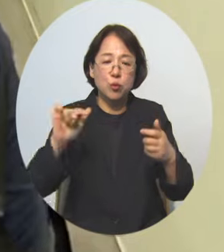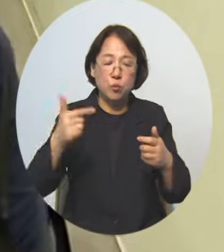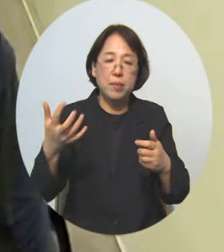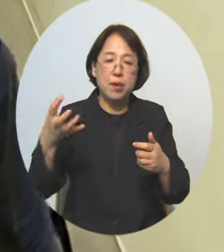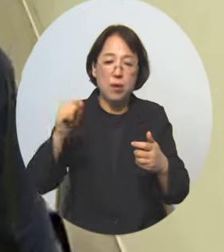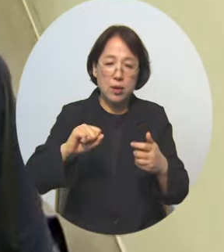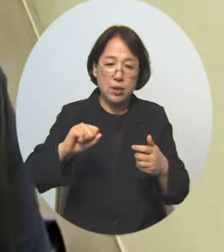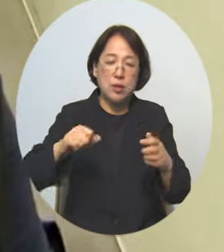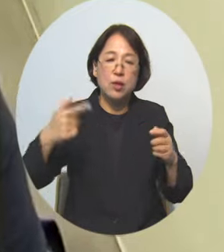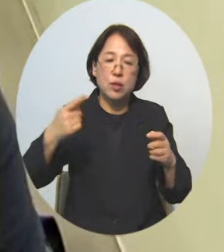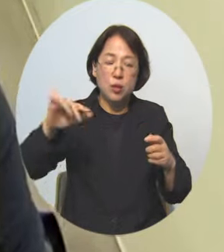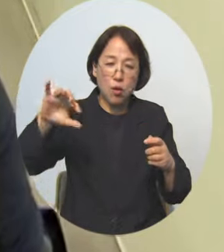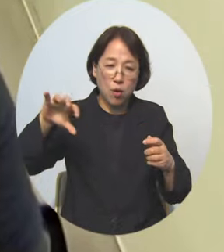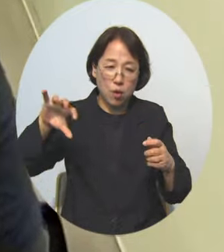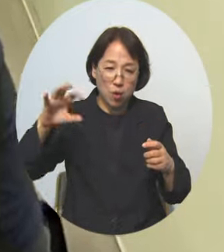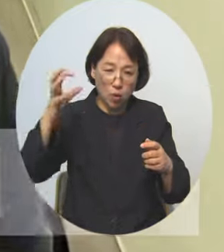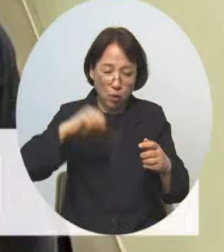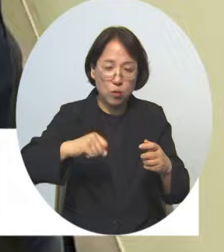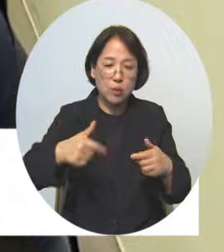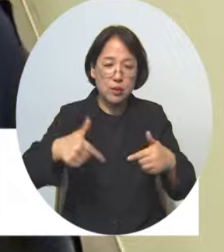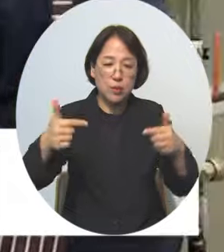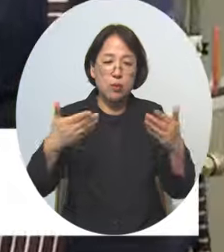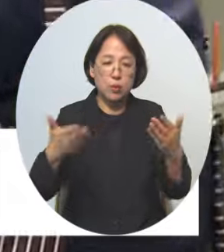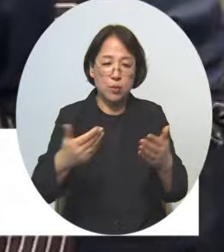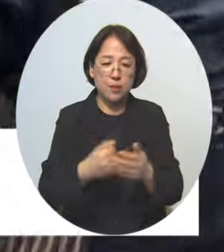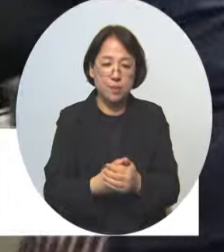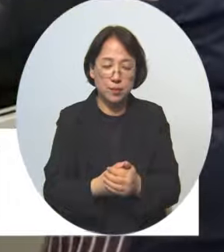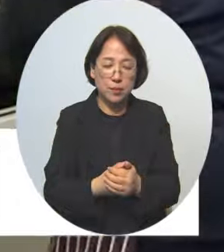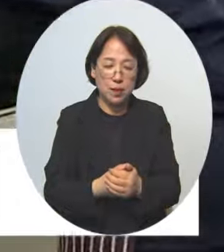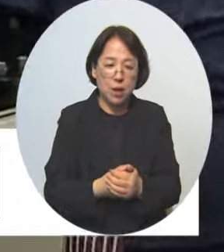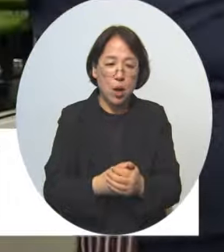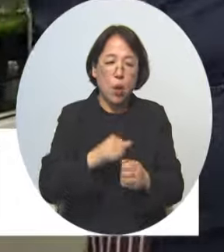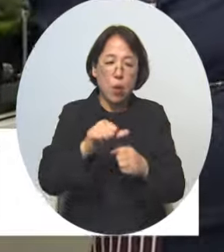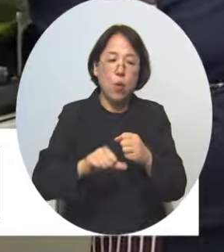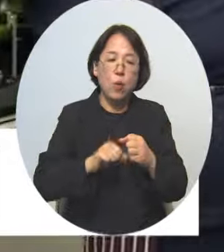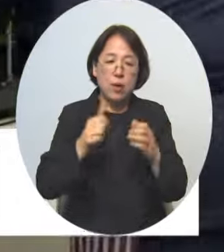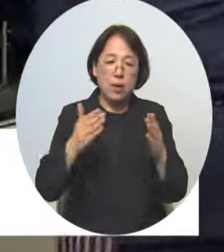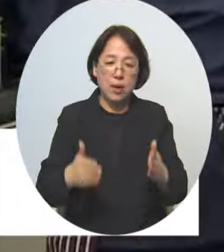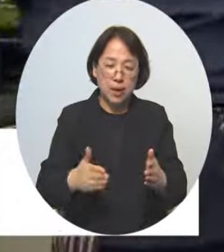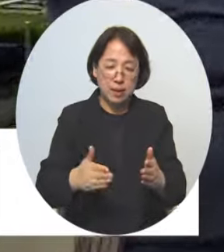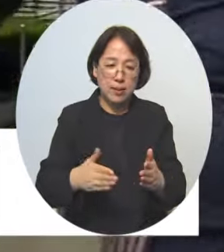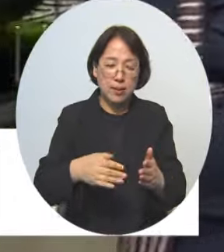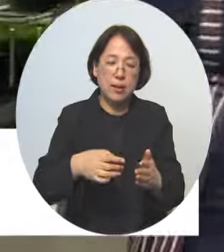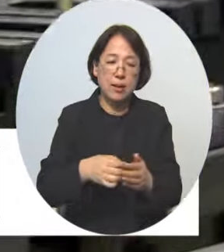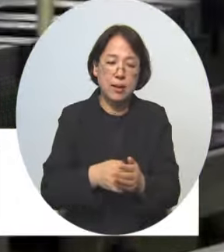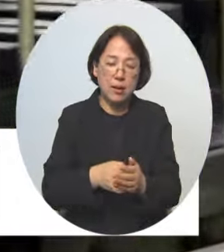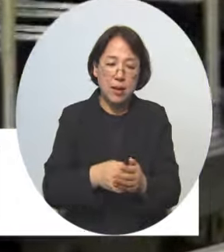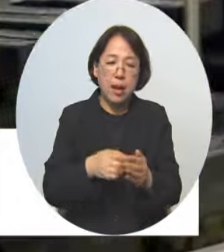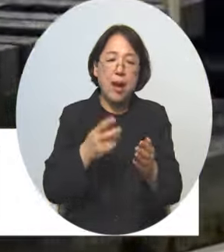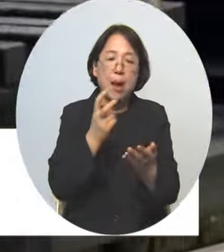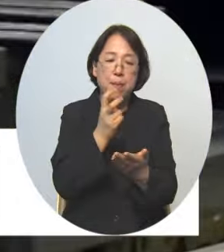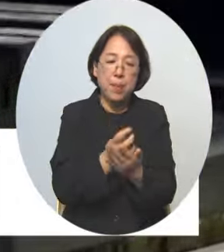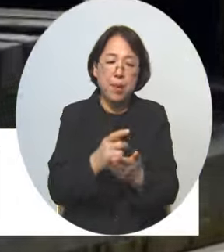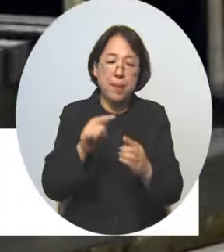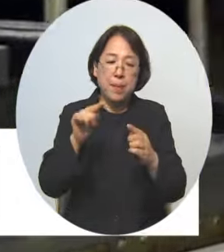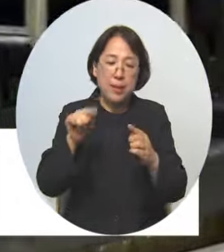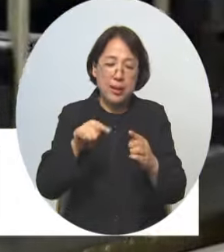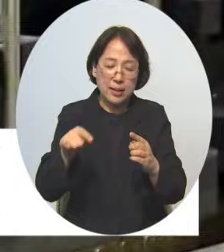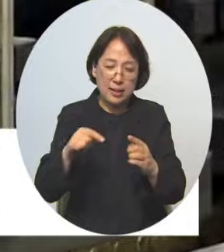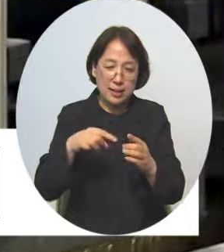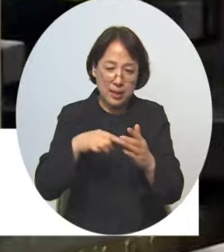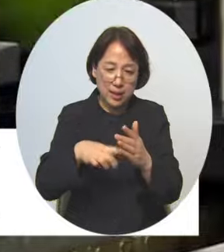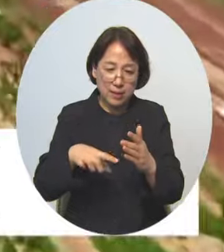기회발전특구에서 창업하거나 신설하는 사업장은 5년간 법인세를 전액 면제하고 이후에도 2년간 50%